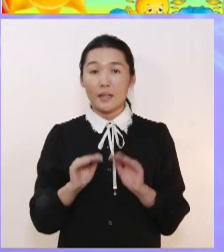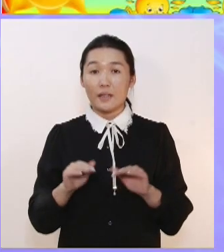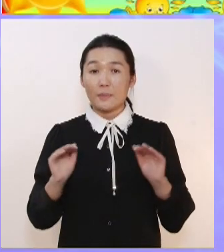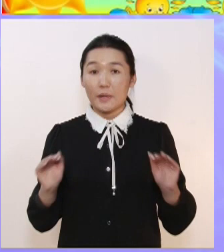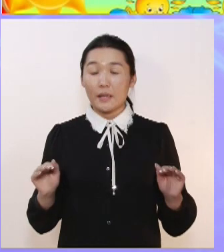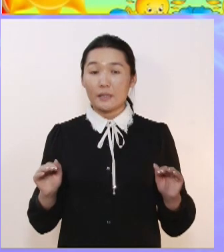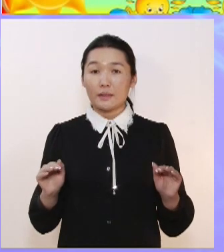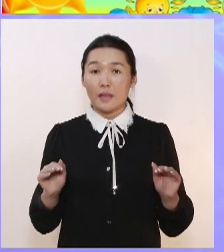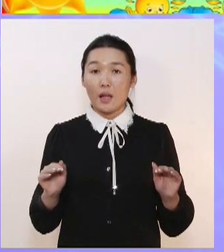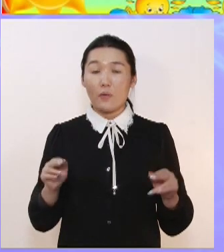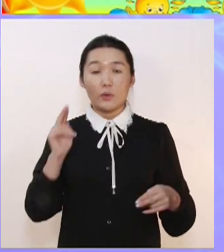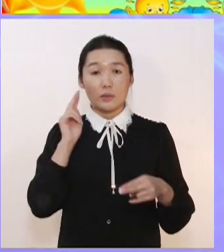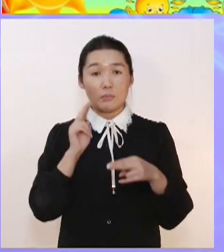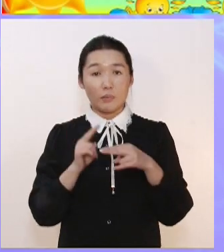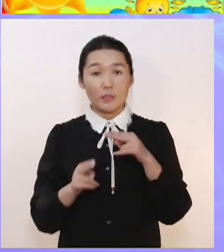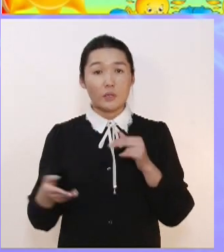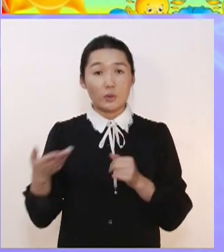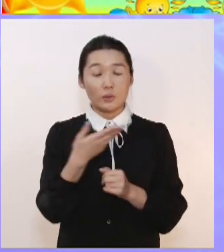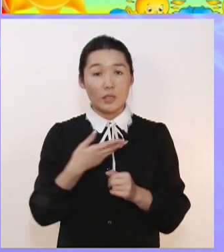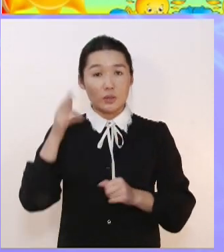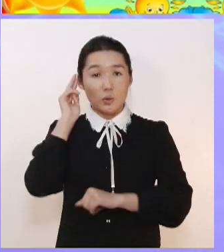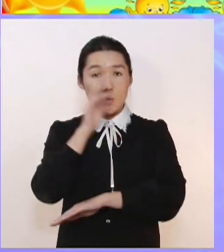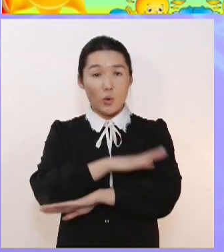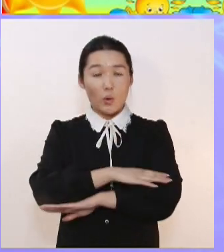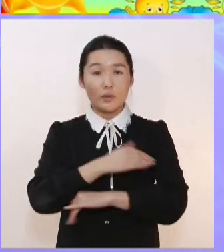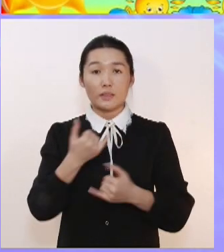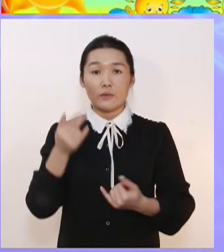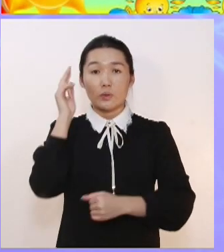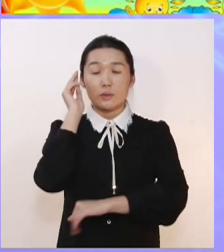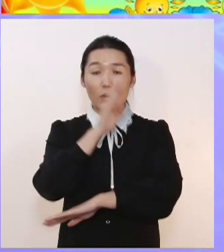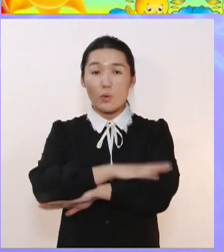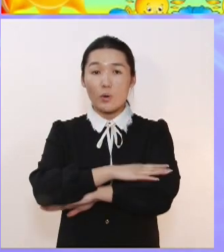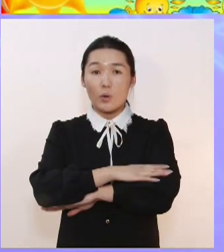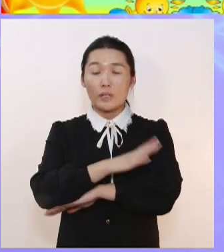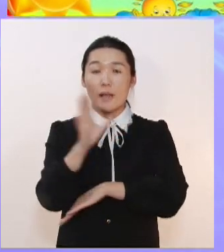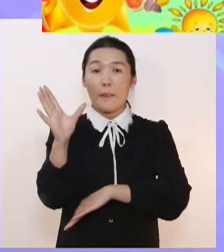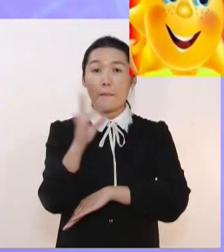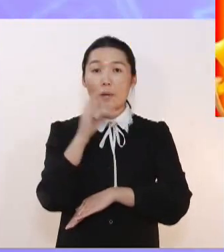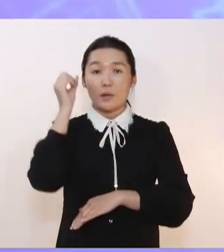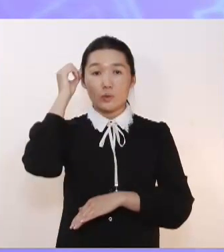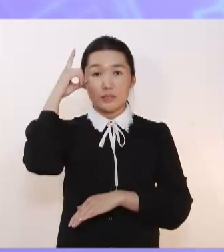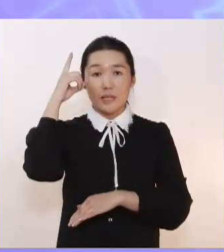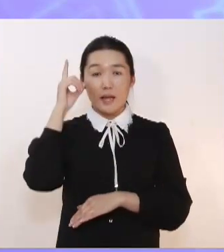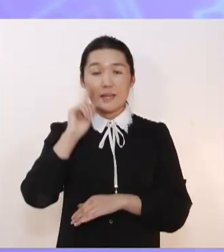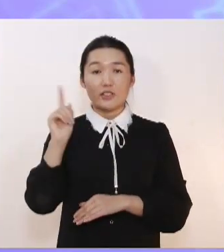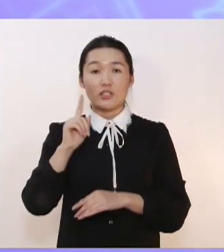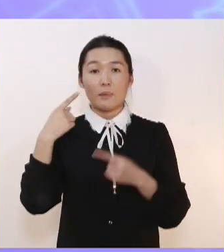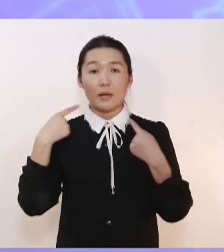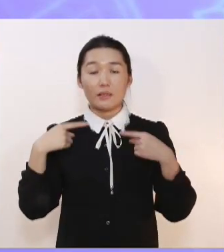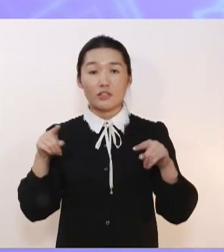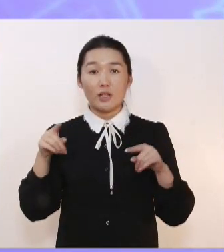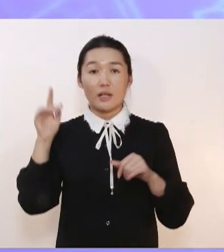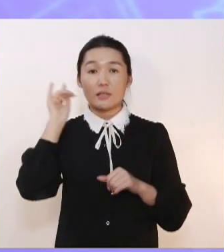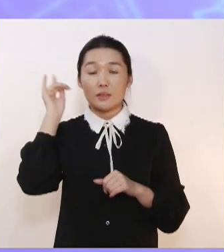Ребята, вот и подошел наш урок к концу. Сегодня на уроке мы узнали, чем